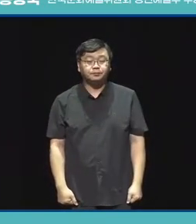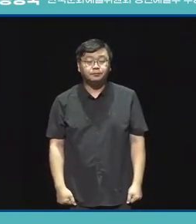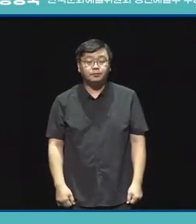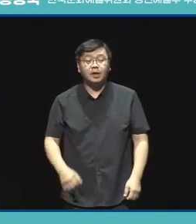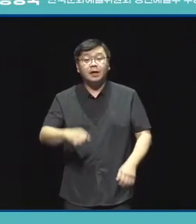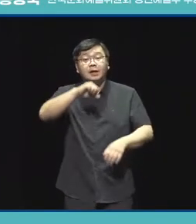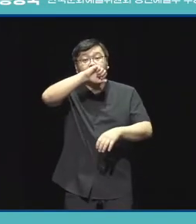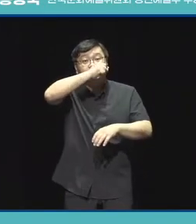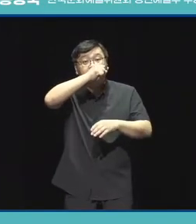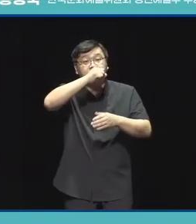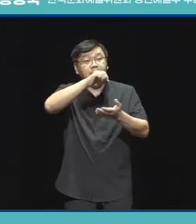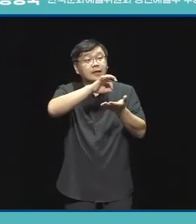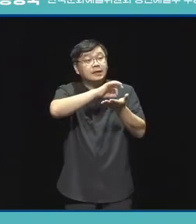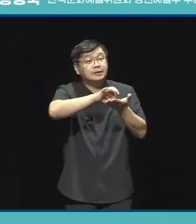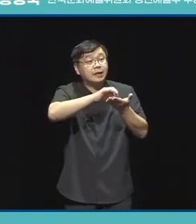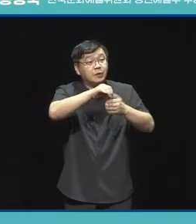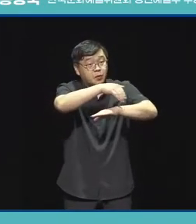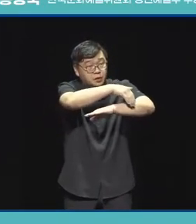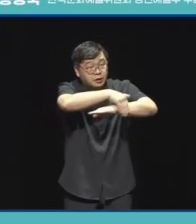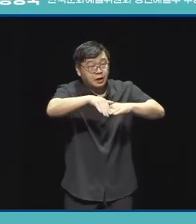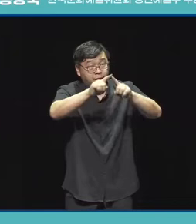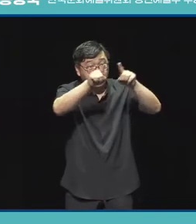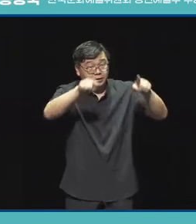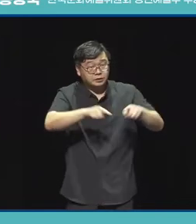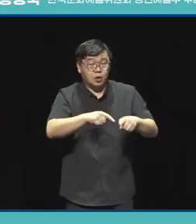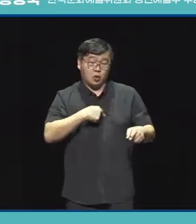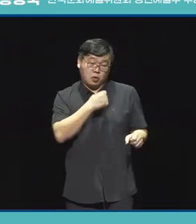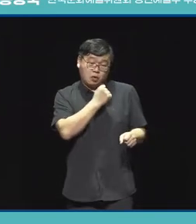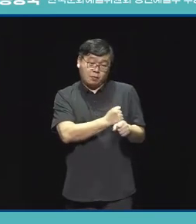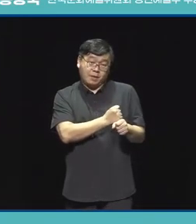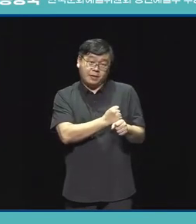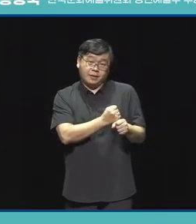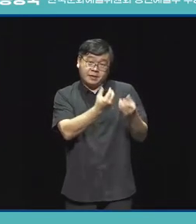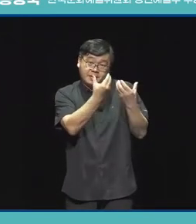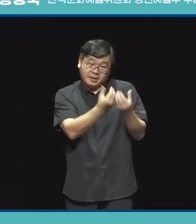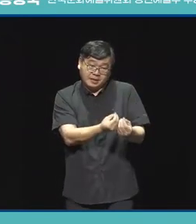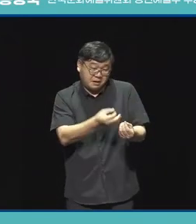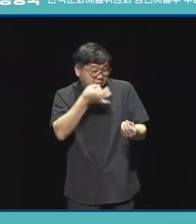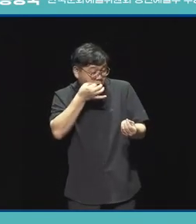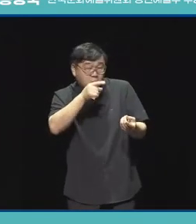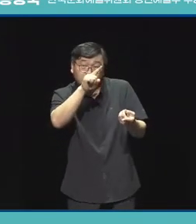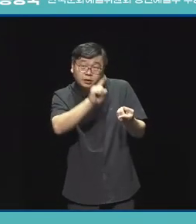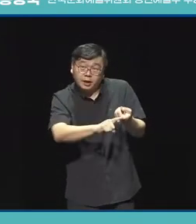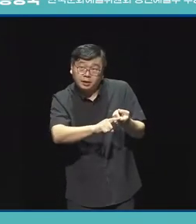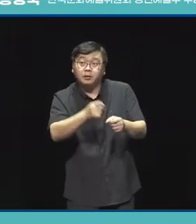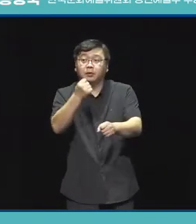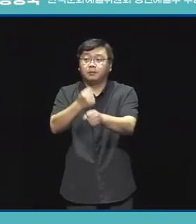예산 집행기획서는 따로 저희 서식을 받아서 제출해 주시기를 바라겠습니다